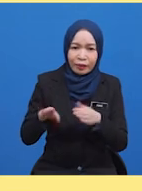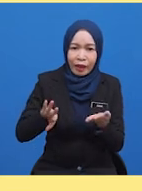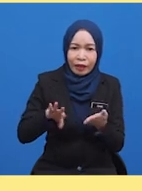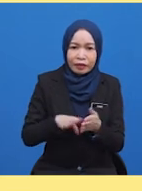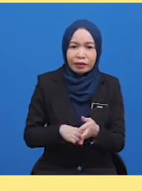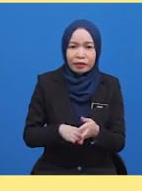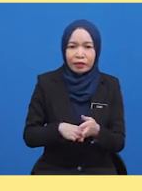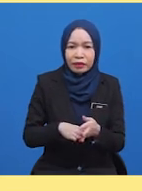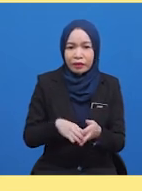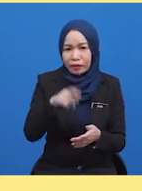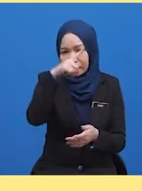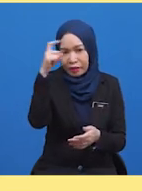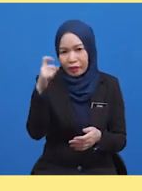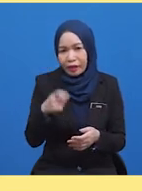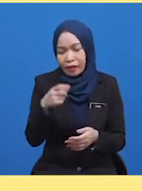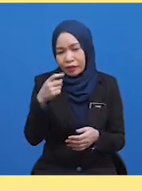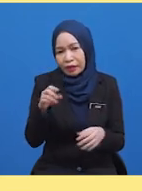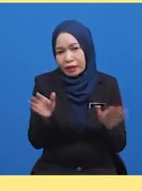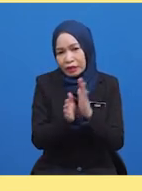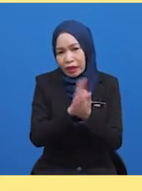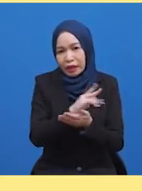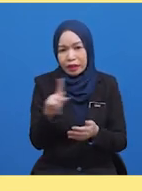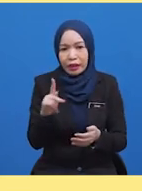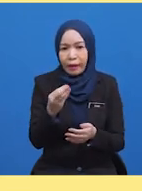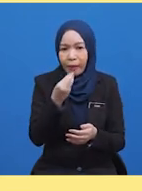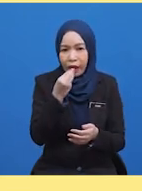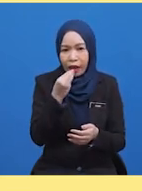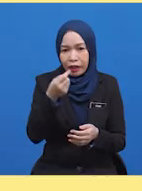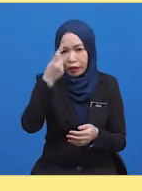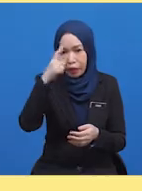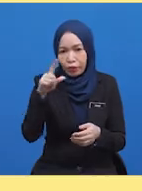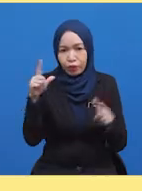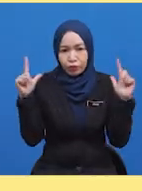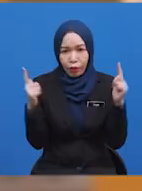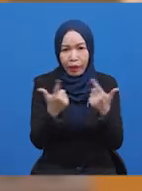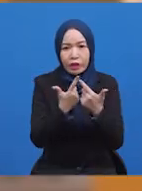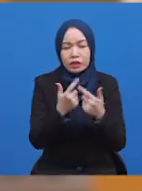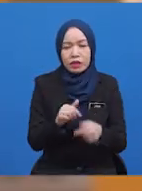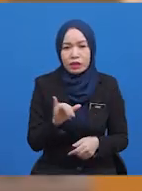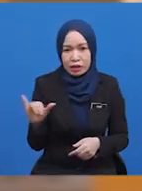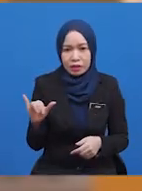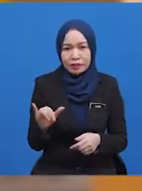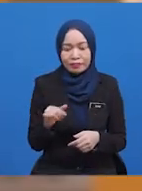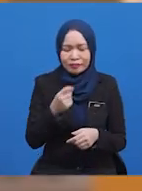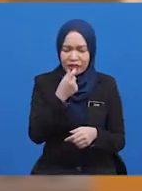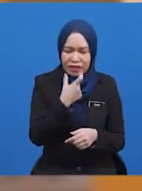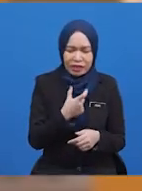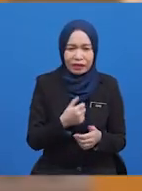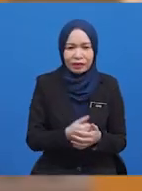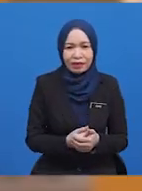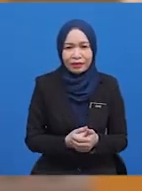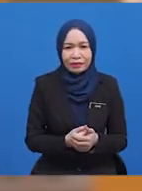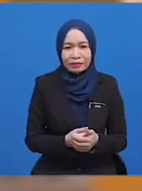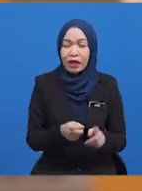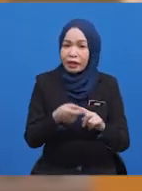menangis dan menyatakan bahwa bye dialah sahabat baiknya menerusi plot penceritaan